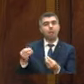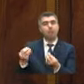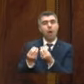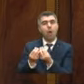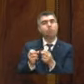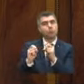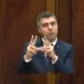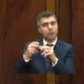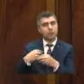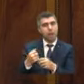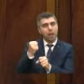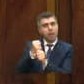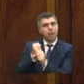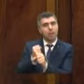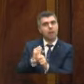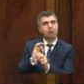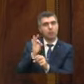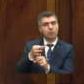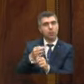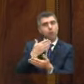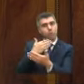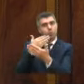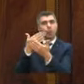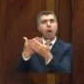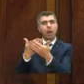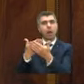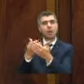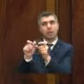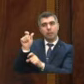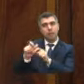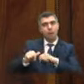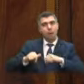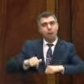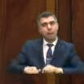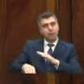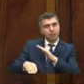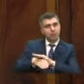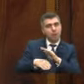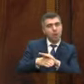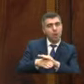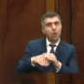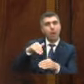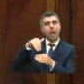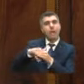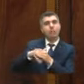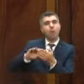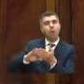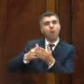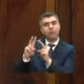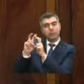الشيء. وكنشكر اعضاء الحكومه المغادرين وكنشكر الاحزاب السياسيه لان قبلت رغم ان كلها